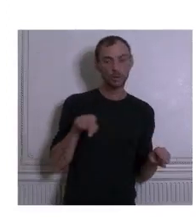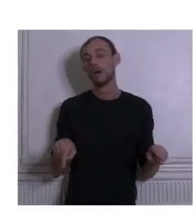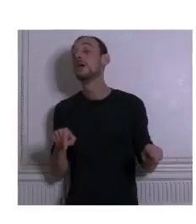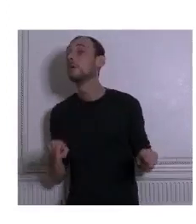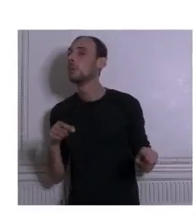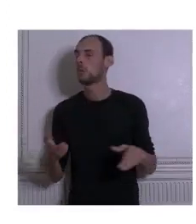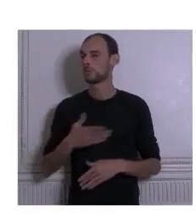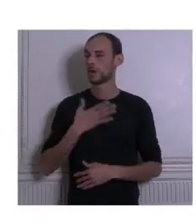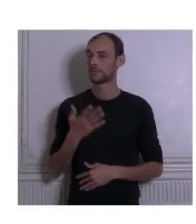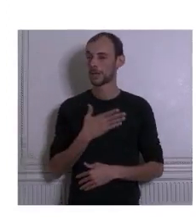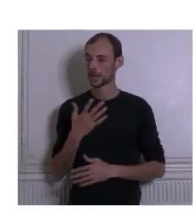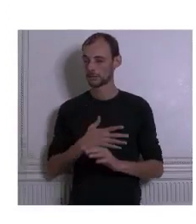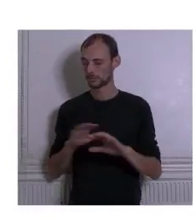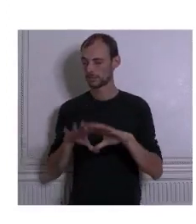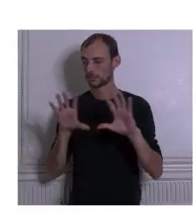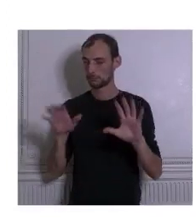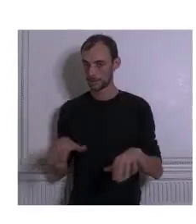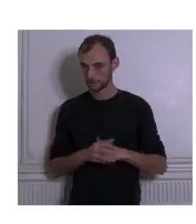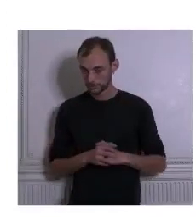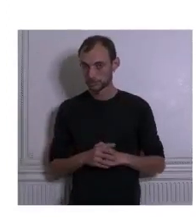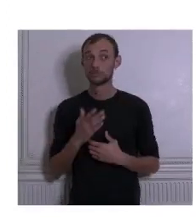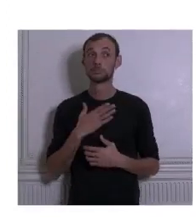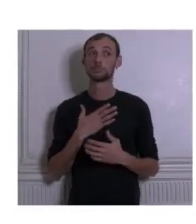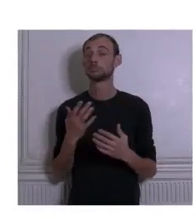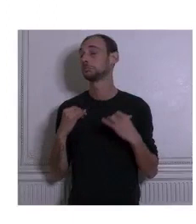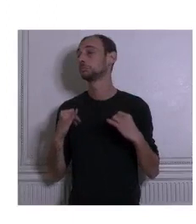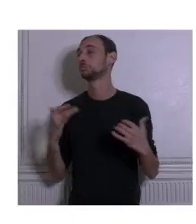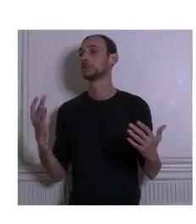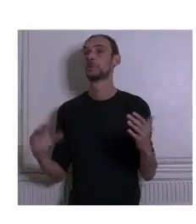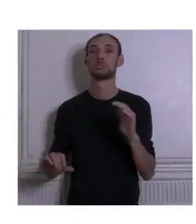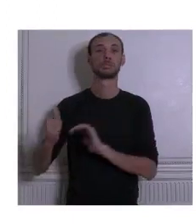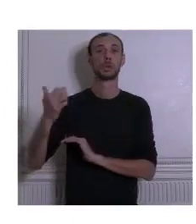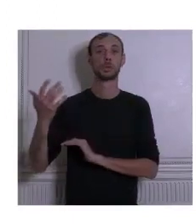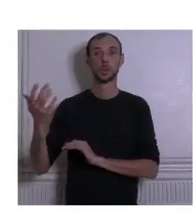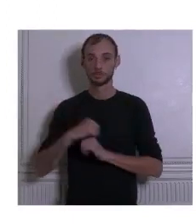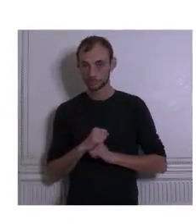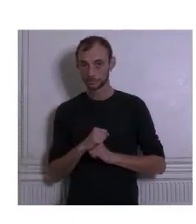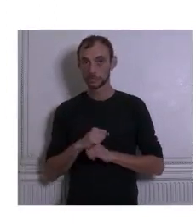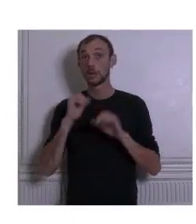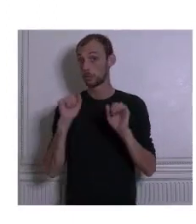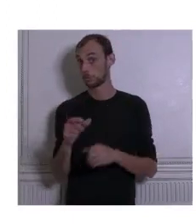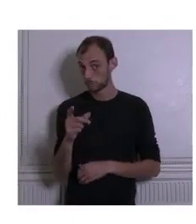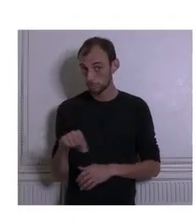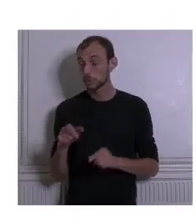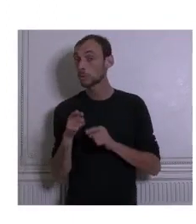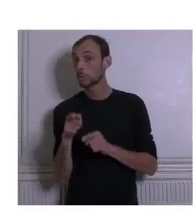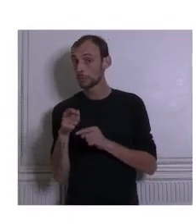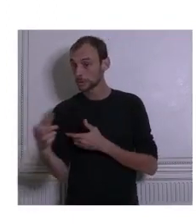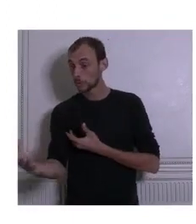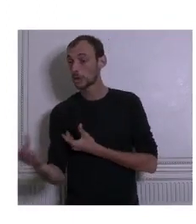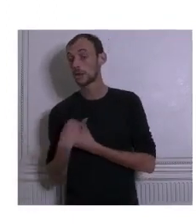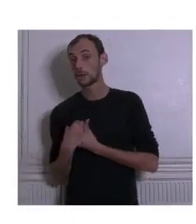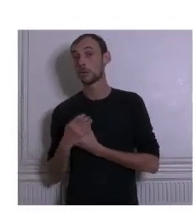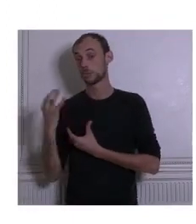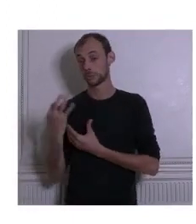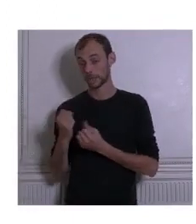comprendre. Mais vous, Madame Rami, vous, pas vous personnellement, vous, ce que vous représentez. Parce que si nous avons ces difficultés particulières aujourd'hui,